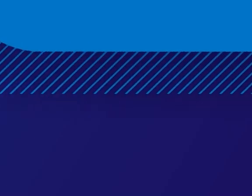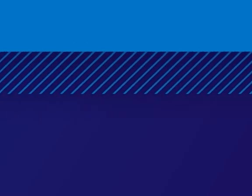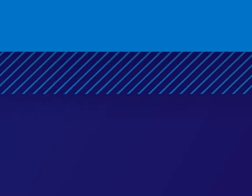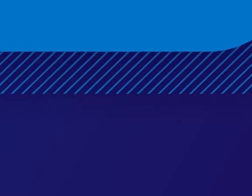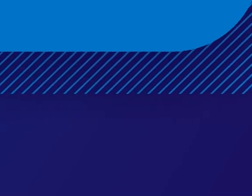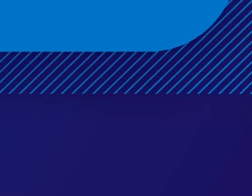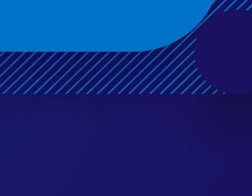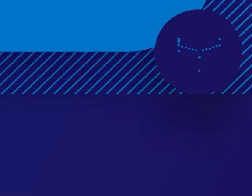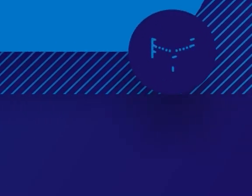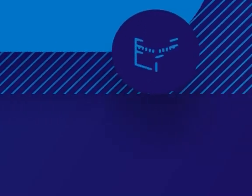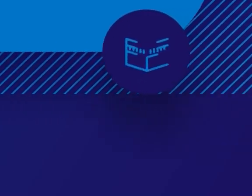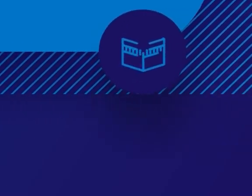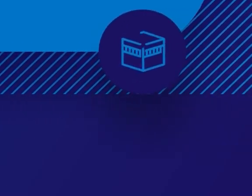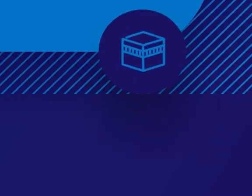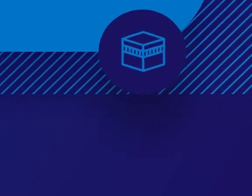Evet